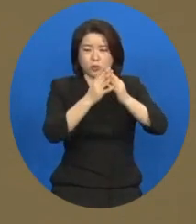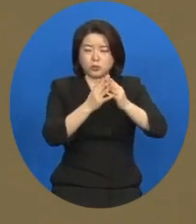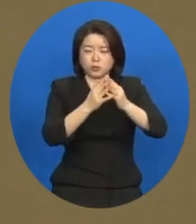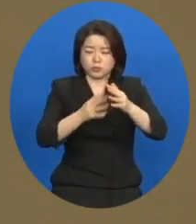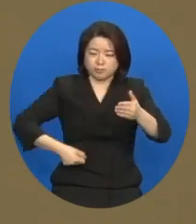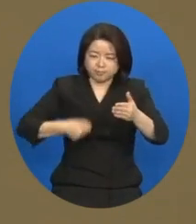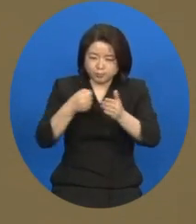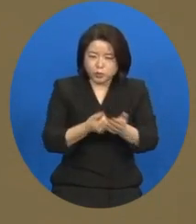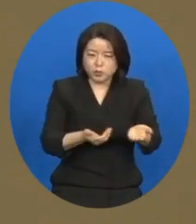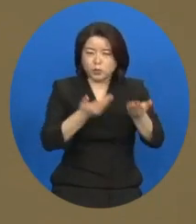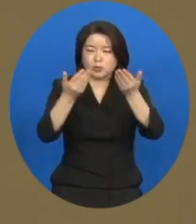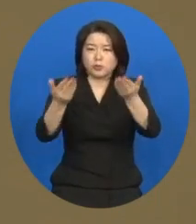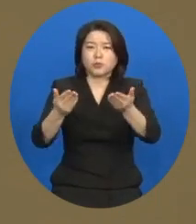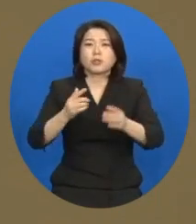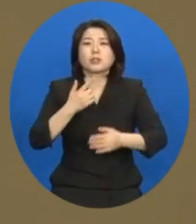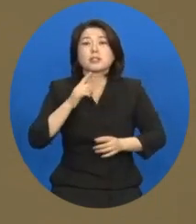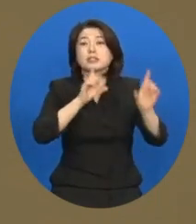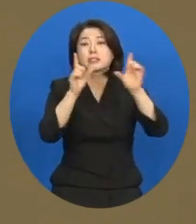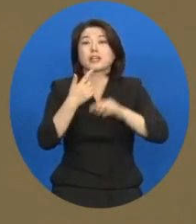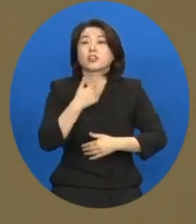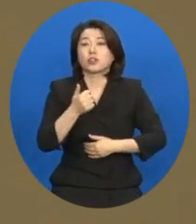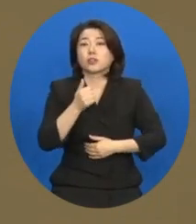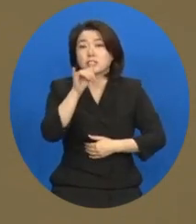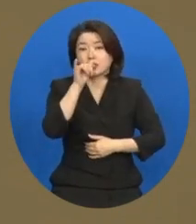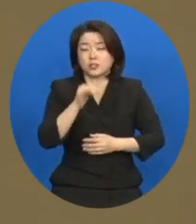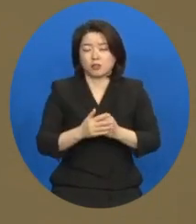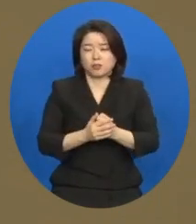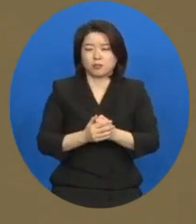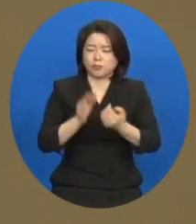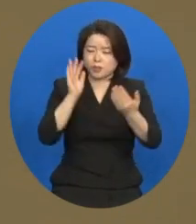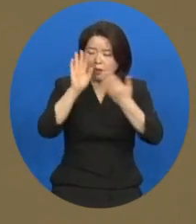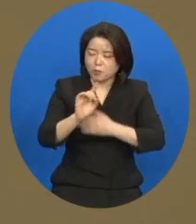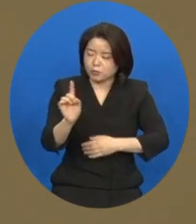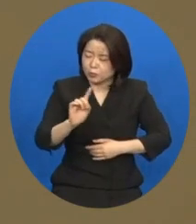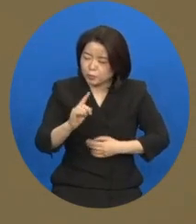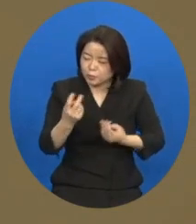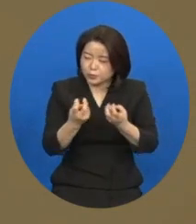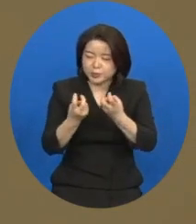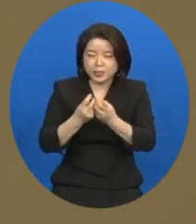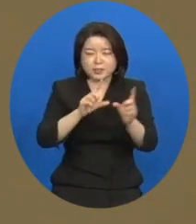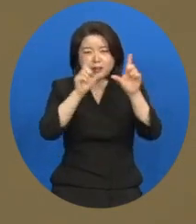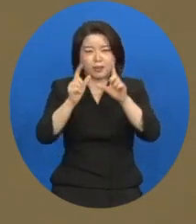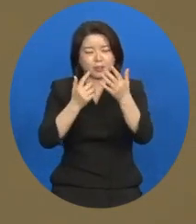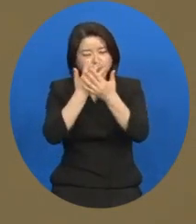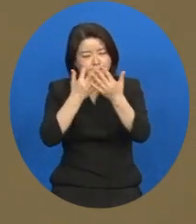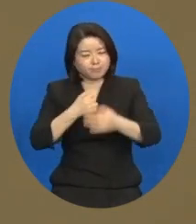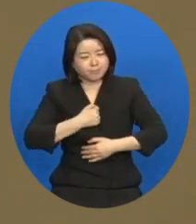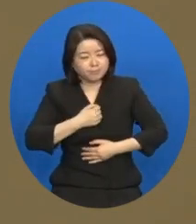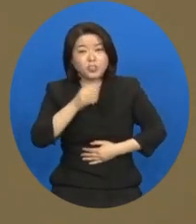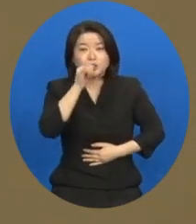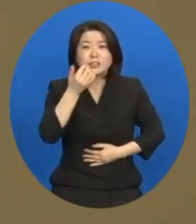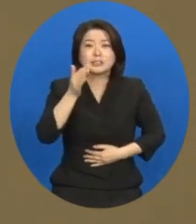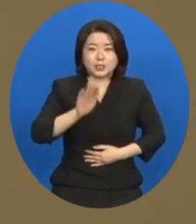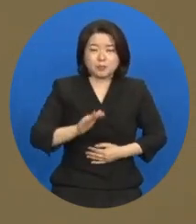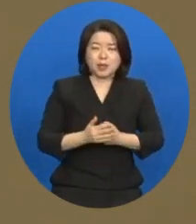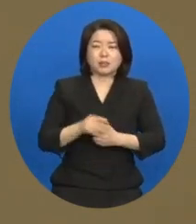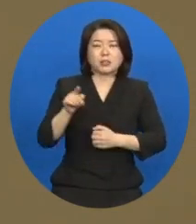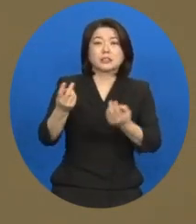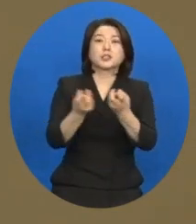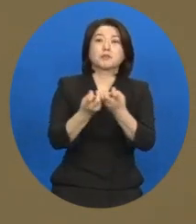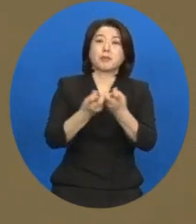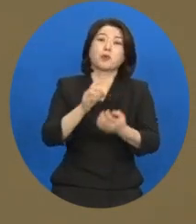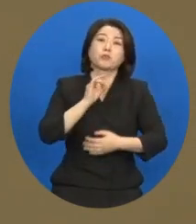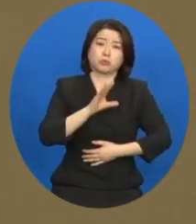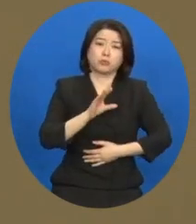때가 있습니다. 도무지 어떻게 살 수 있을까 막막했지만 그 방법밖에